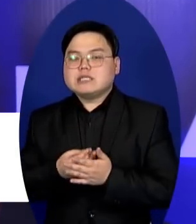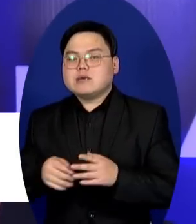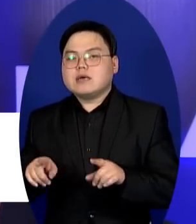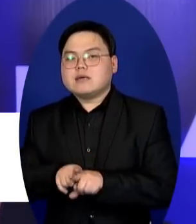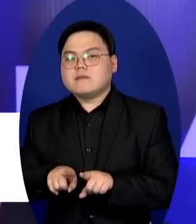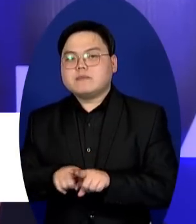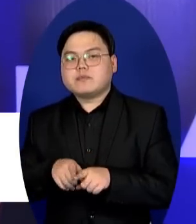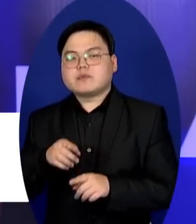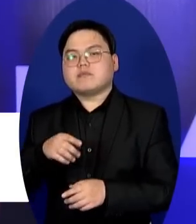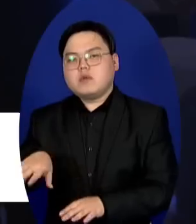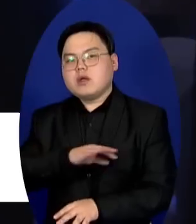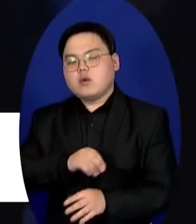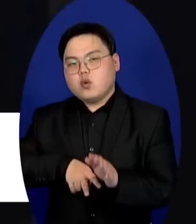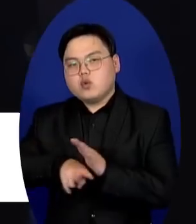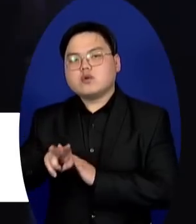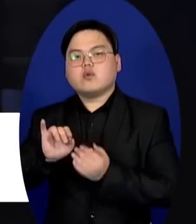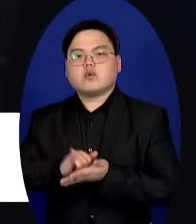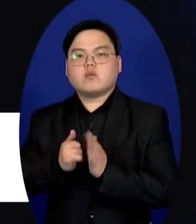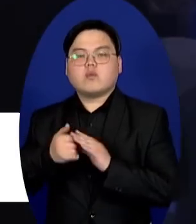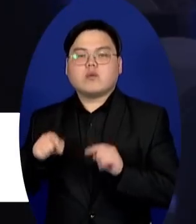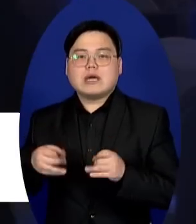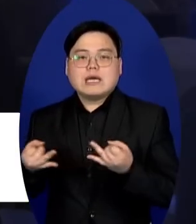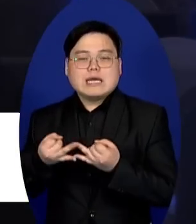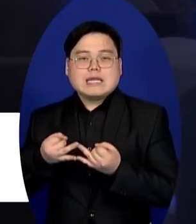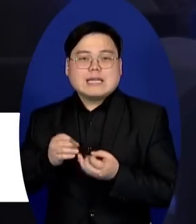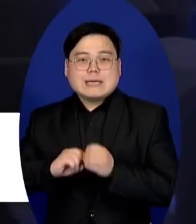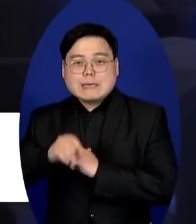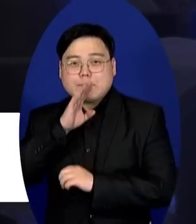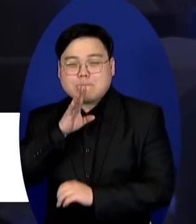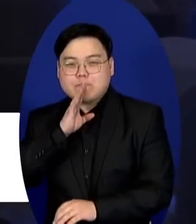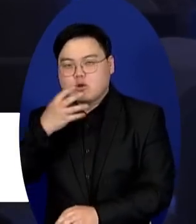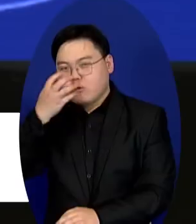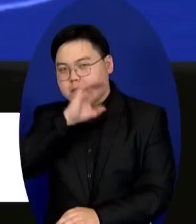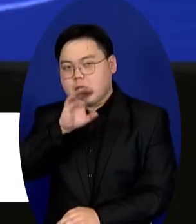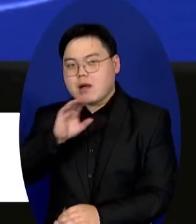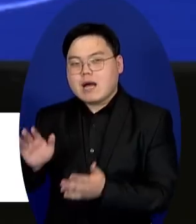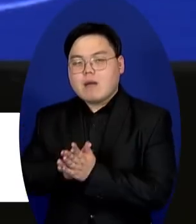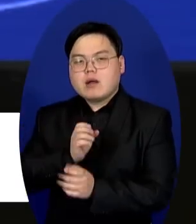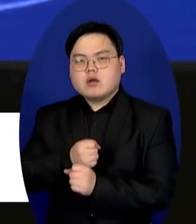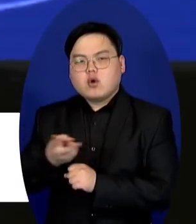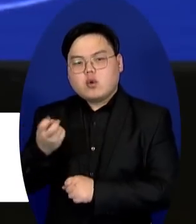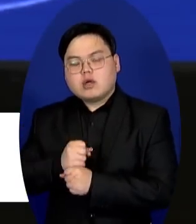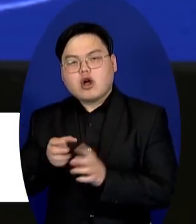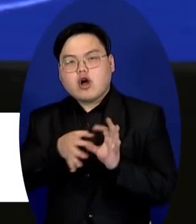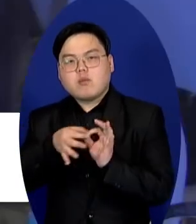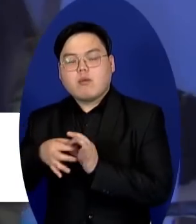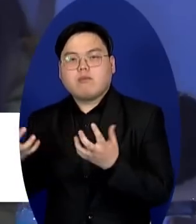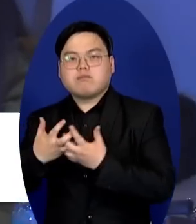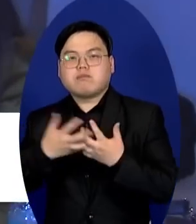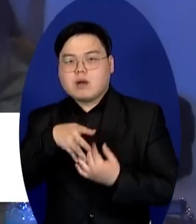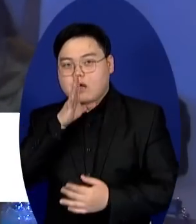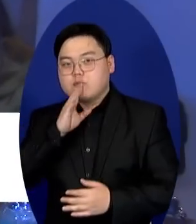л яг бий болно гэсэн үг. Цахим шилжилтийг амжилттай хэрэгжүүлэхийн тулд төрийн байгууллагуудын хамтын ажиллагаа, үйл ажиллагааны уялдаа холбоо хамгийн чухал